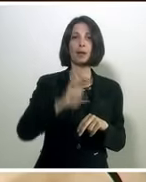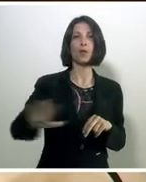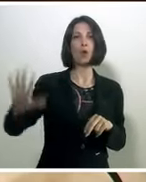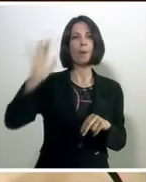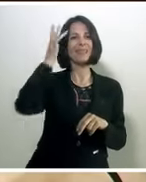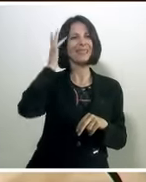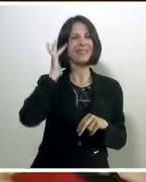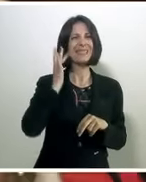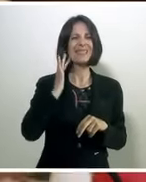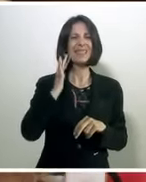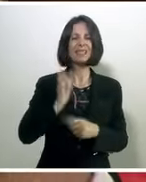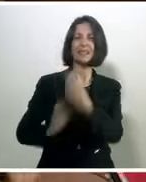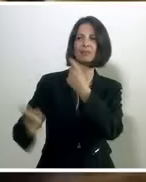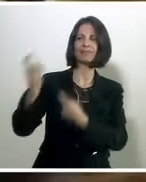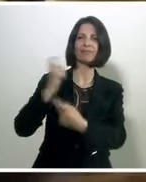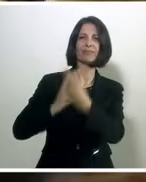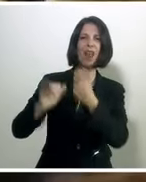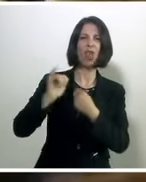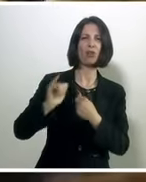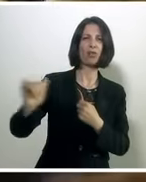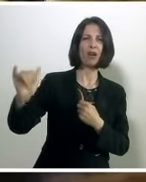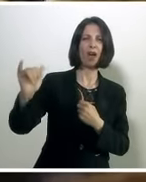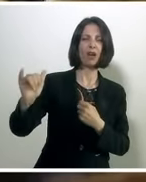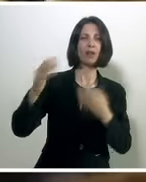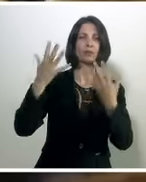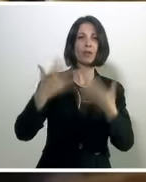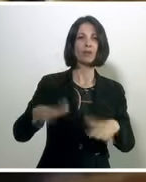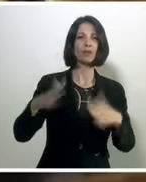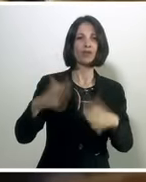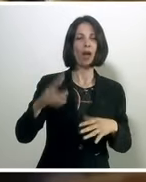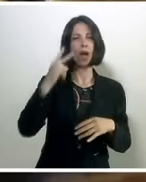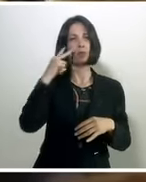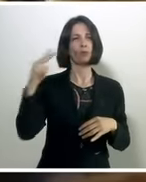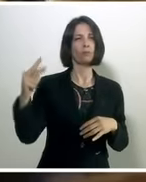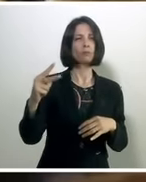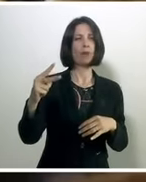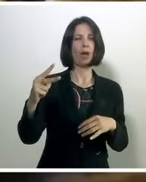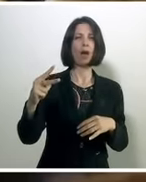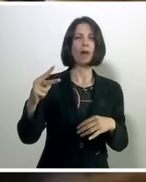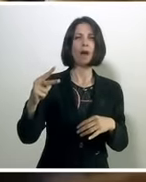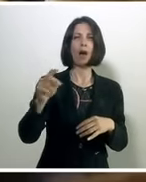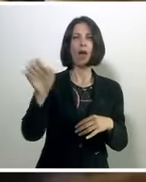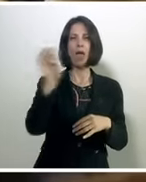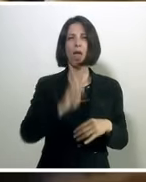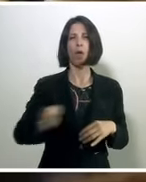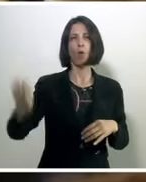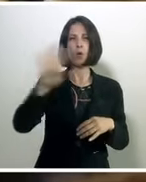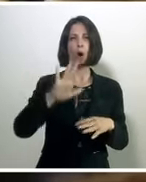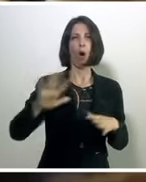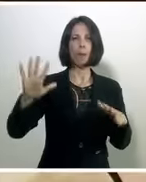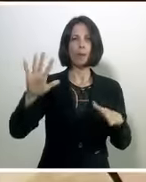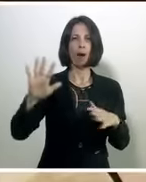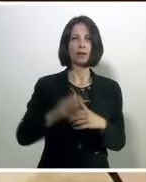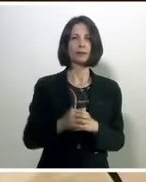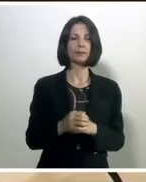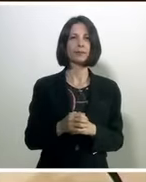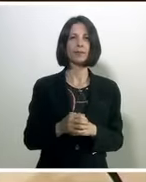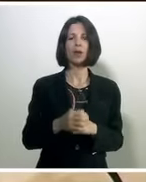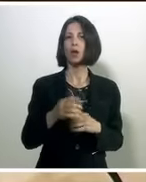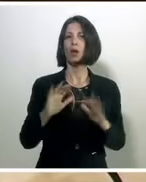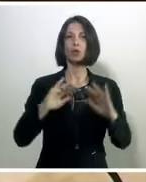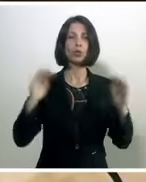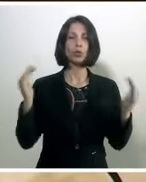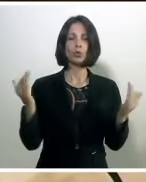e che già allora riguardava le sorti dell'Europa e dell'Occidente non tutti potevano condividere la sua terza